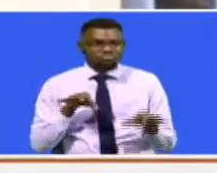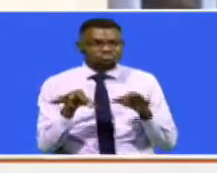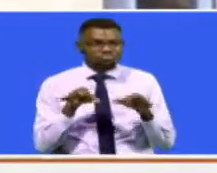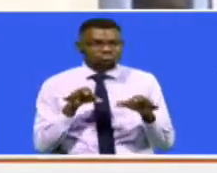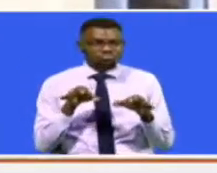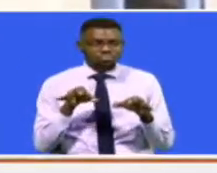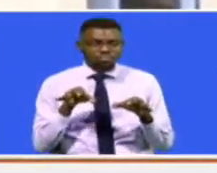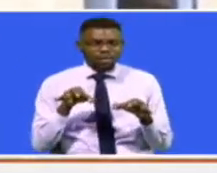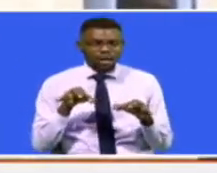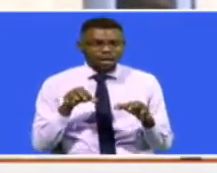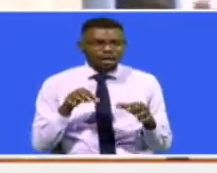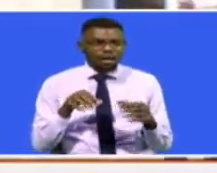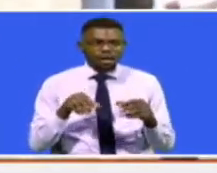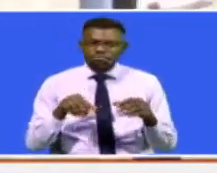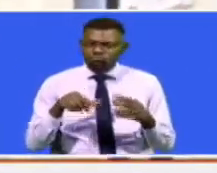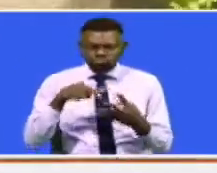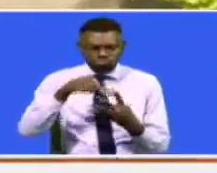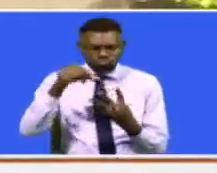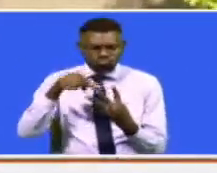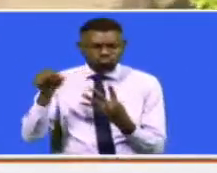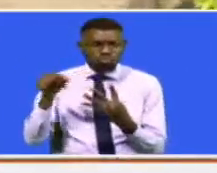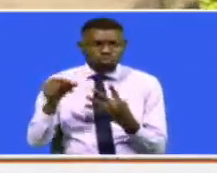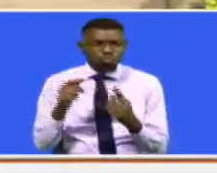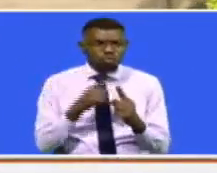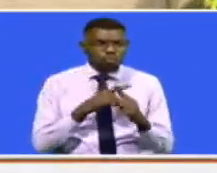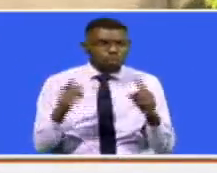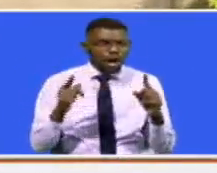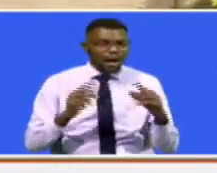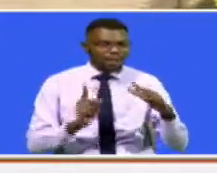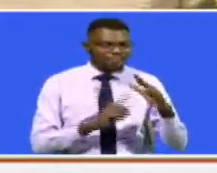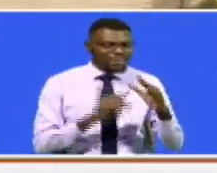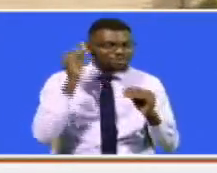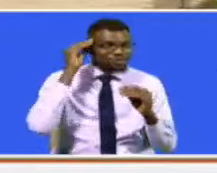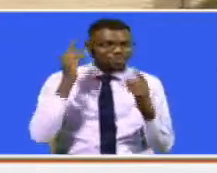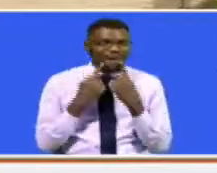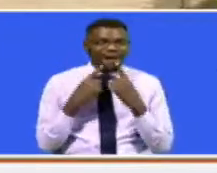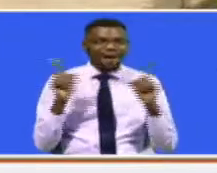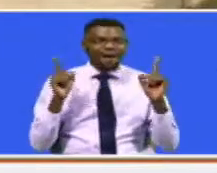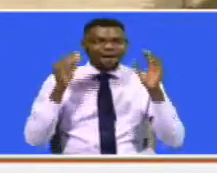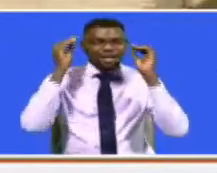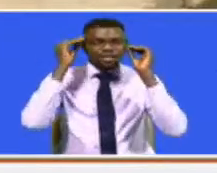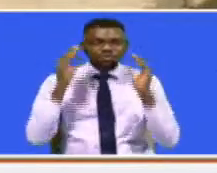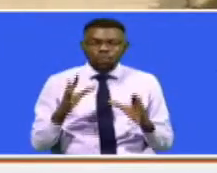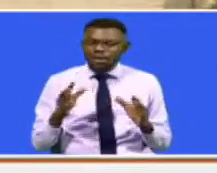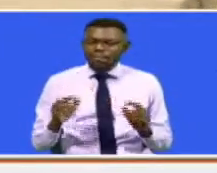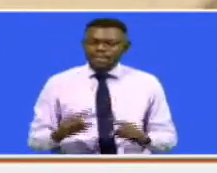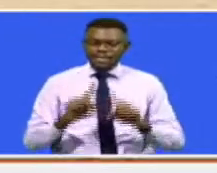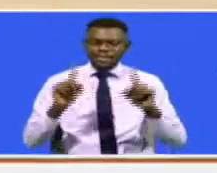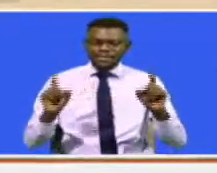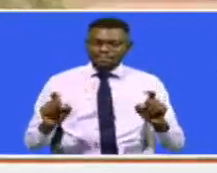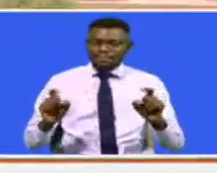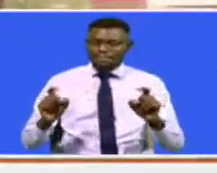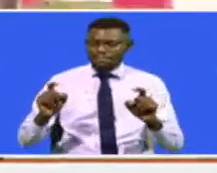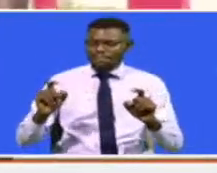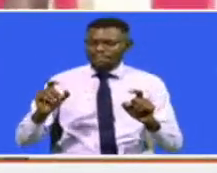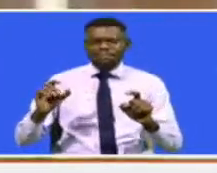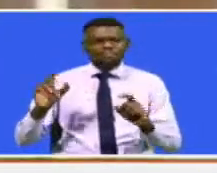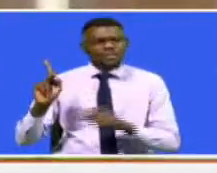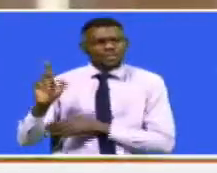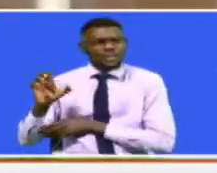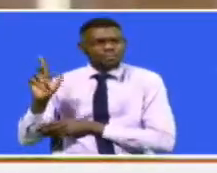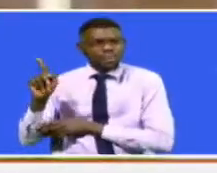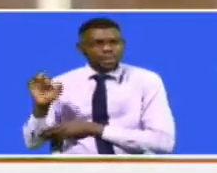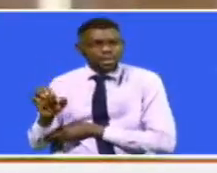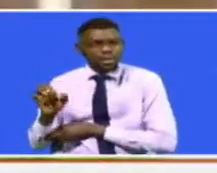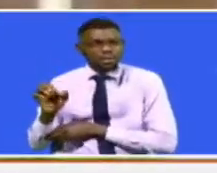Uteuzi wa kidato cha kwanza uliotangazwa na Wizara ya Elimu wa watahiniwa waliofanya mtihani wa kitaifa wa darasa la 8 KCPE